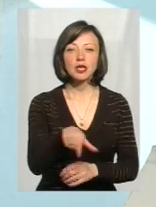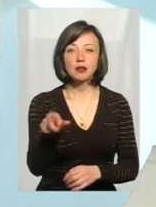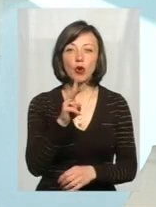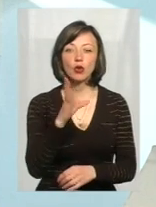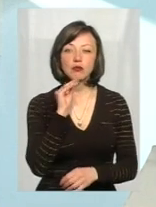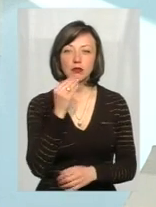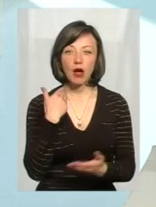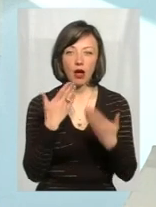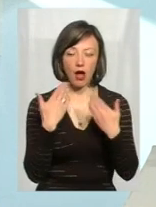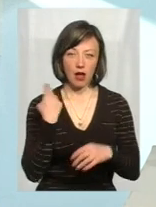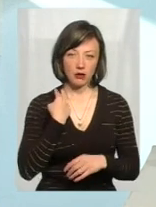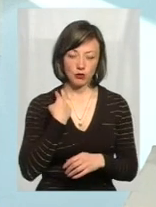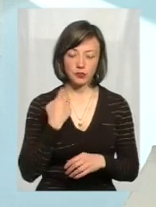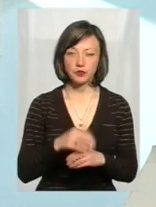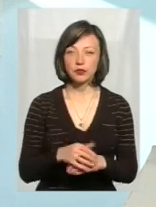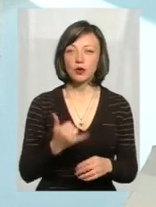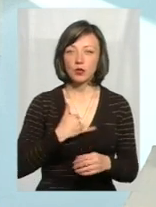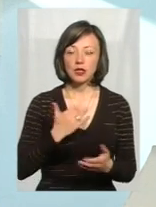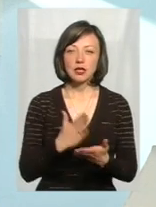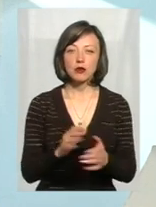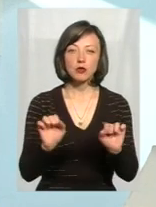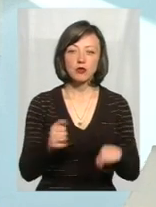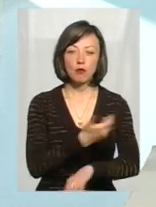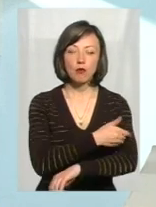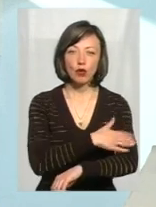англомовними. Так само у нас є можливість і польською